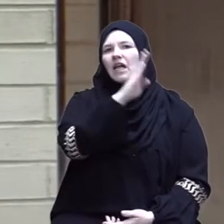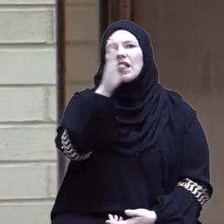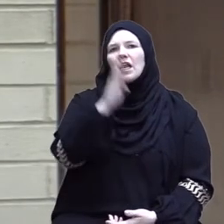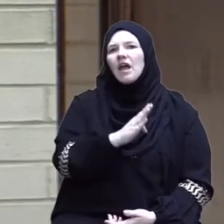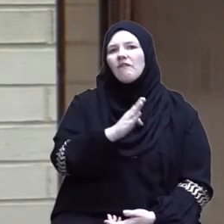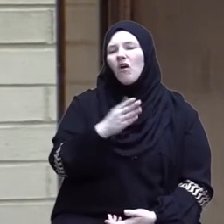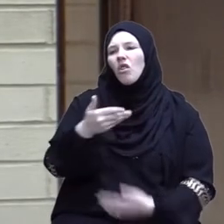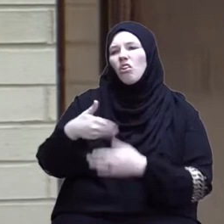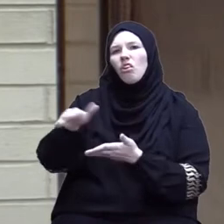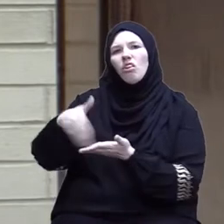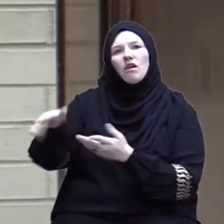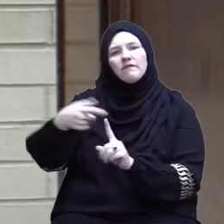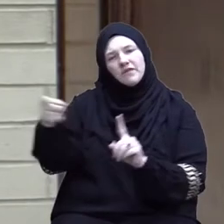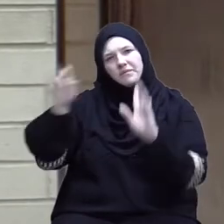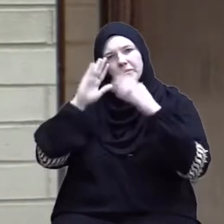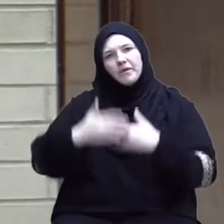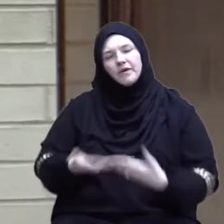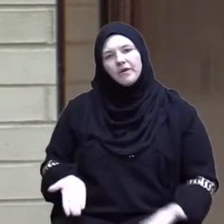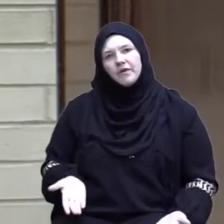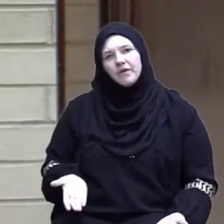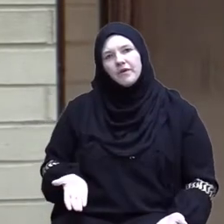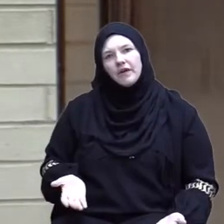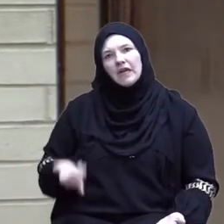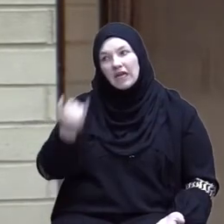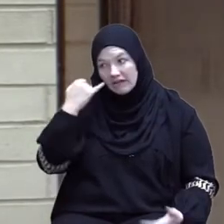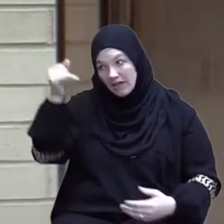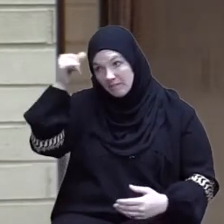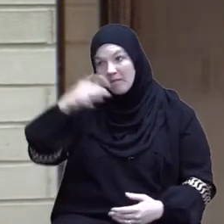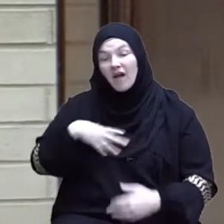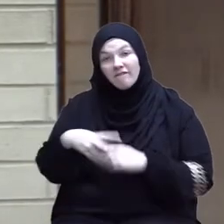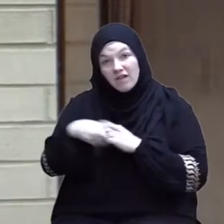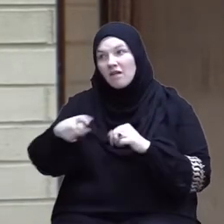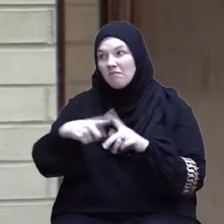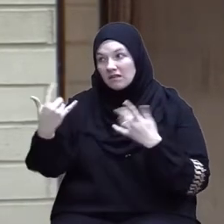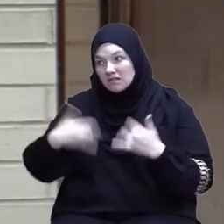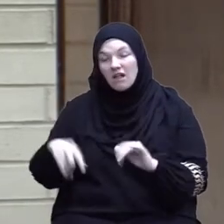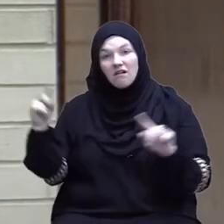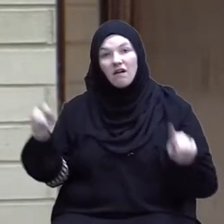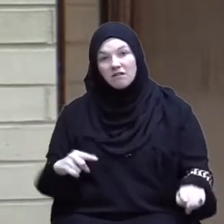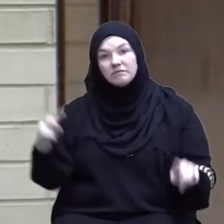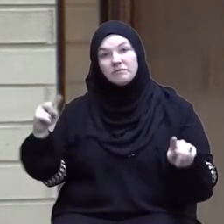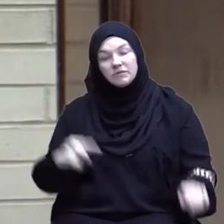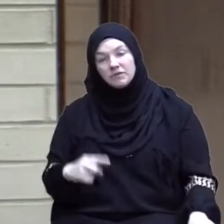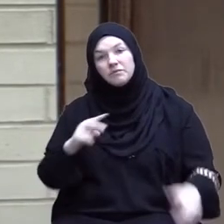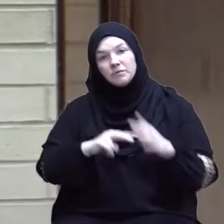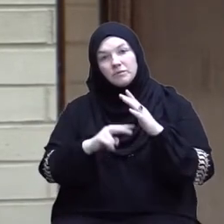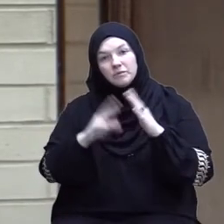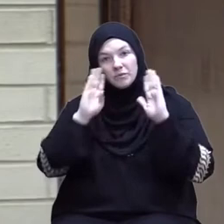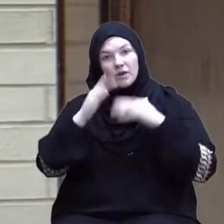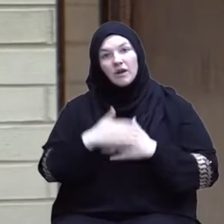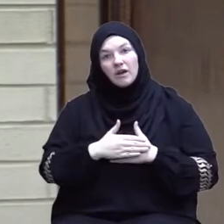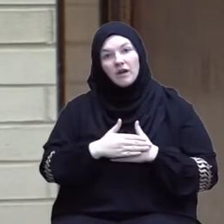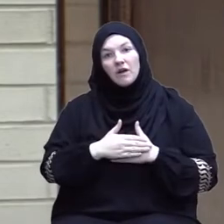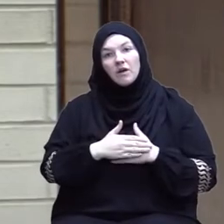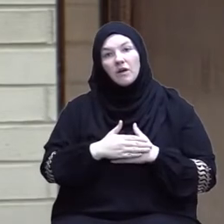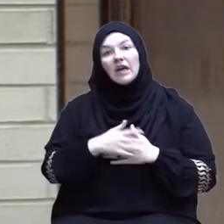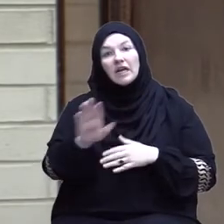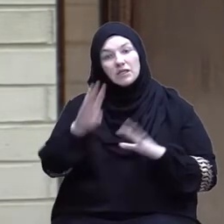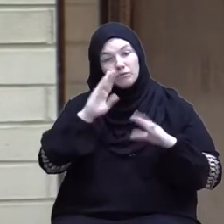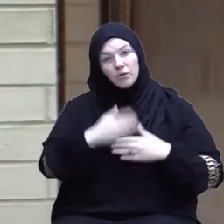prayer. فصلاته ستنهاه يوما. His prayer one day will stop